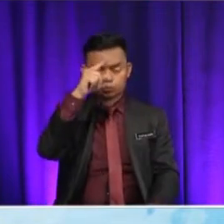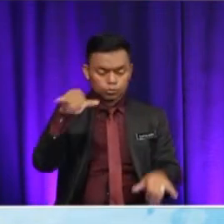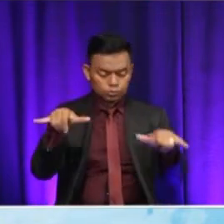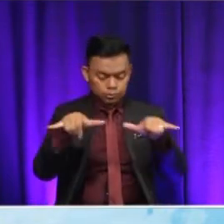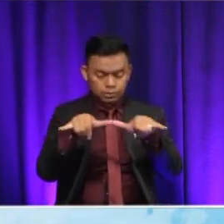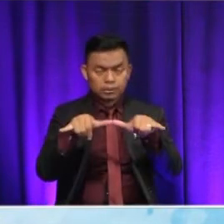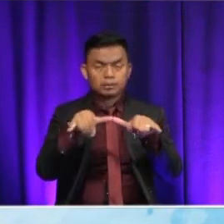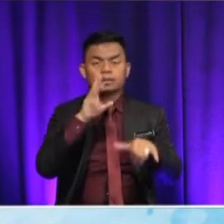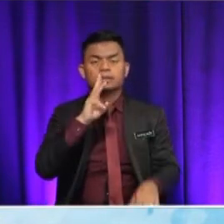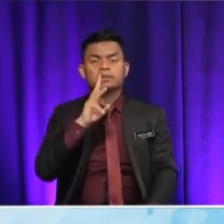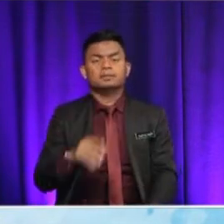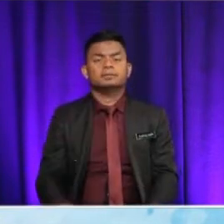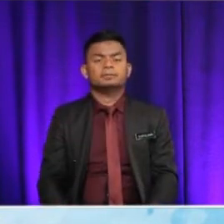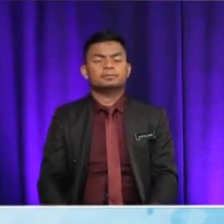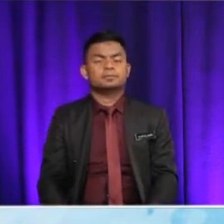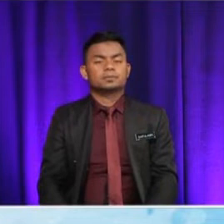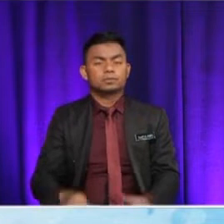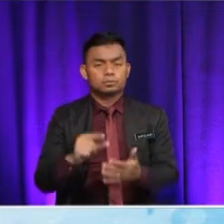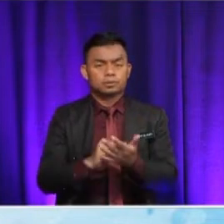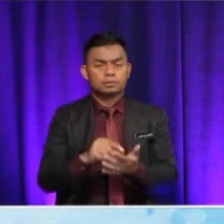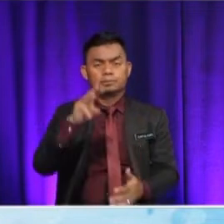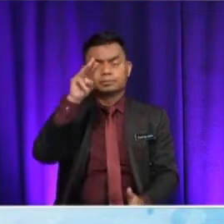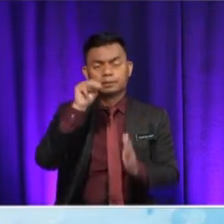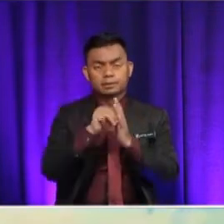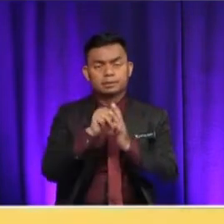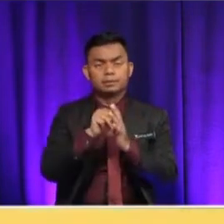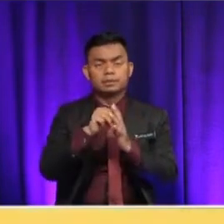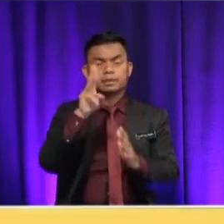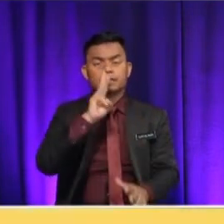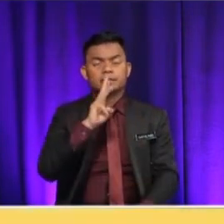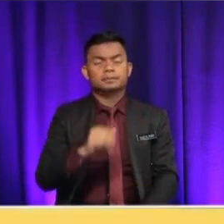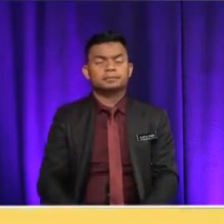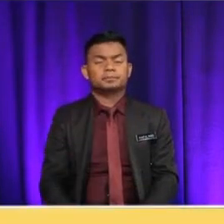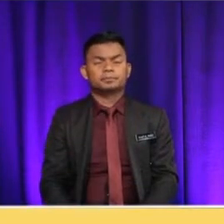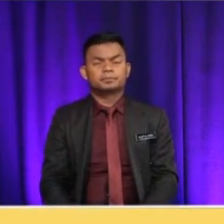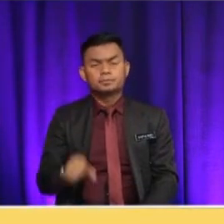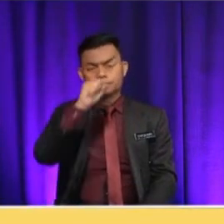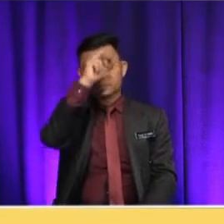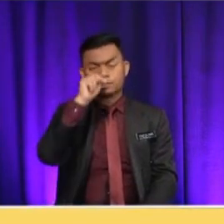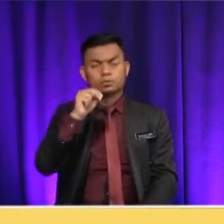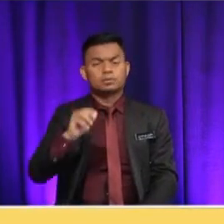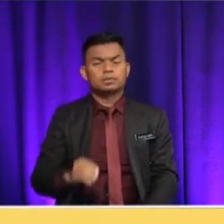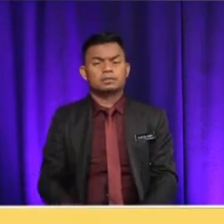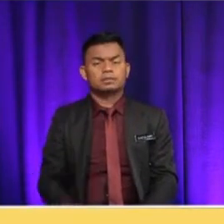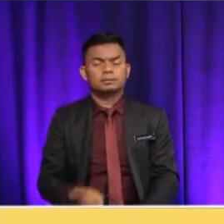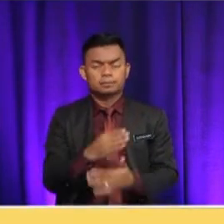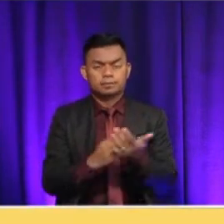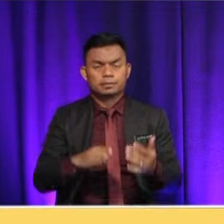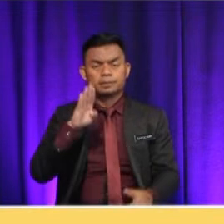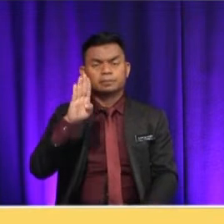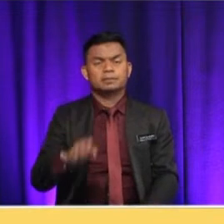meter air. Okey, ini contoh soalan bahagian B pula Sean. Okey, dia beri